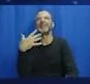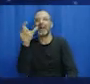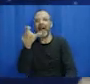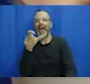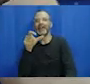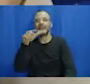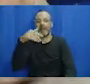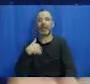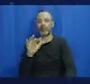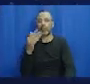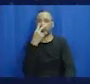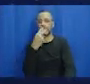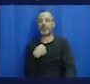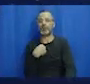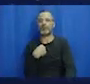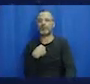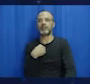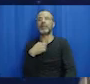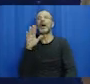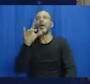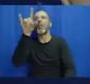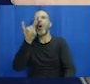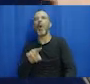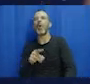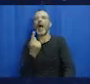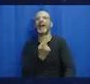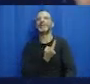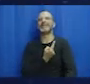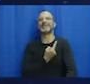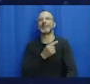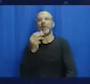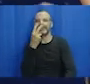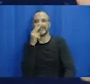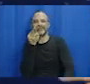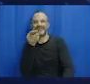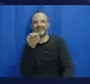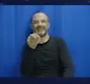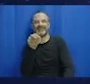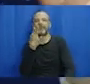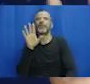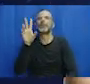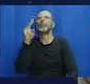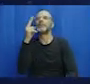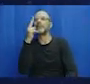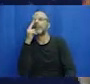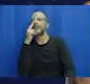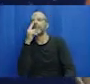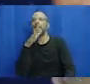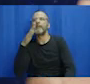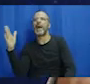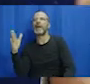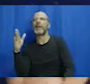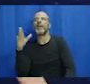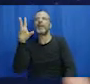له هياني. ها، وعلى فكرة حتى قانون القومية نفسه إذا نظرنا إليه بصيغته هو محاولة من اليمين